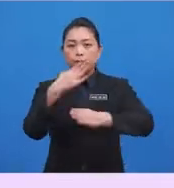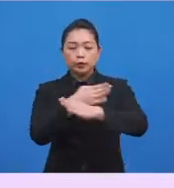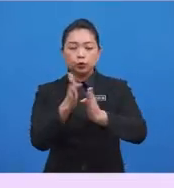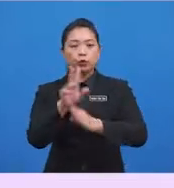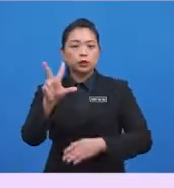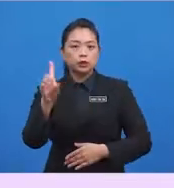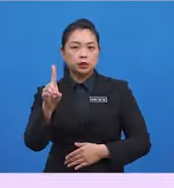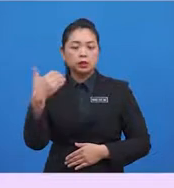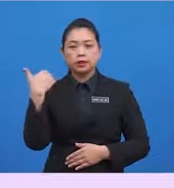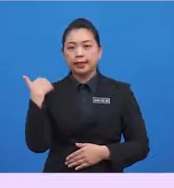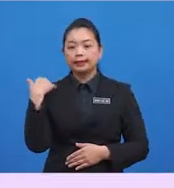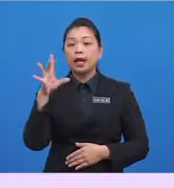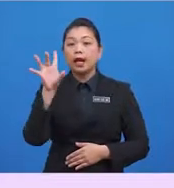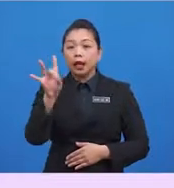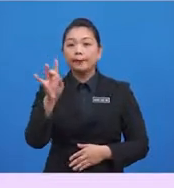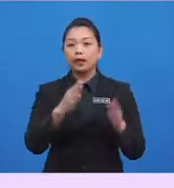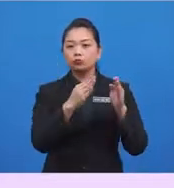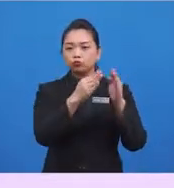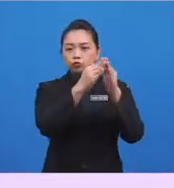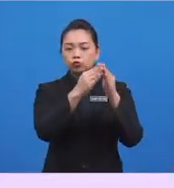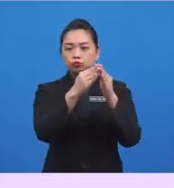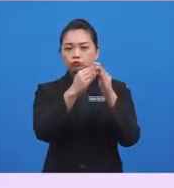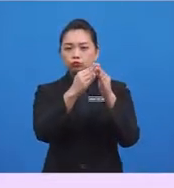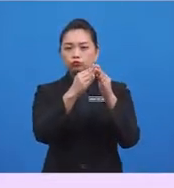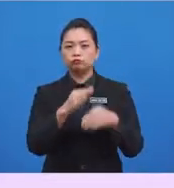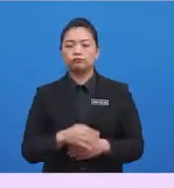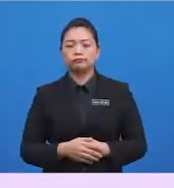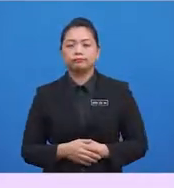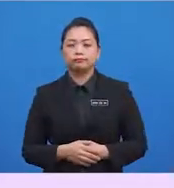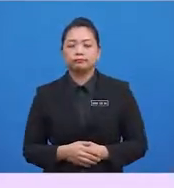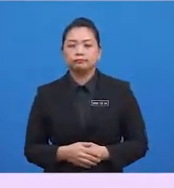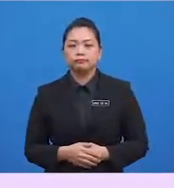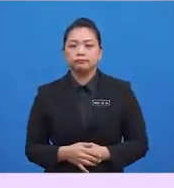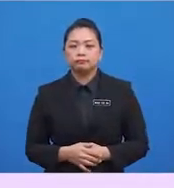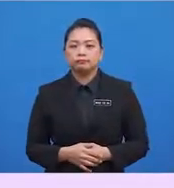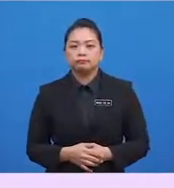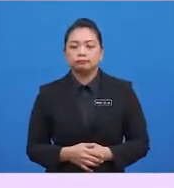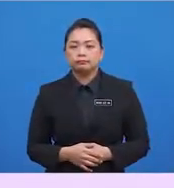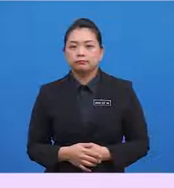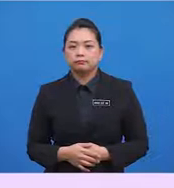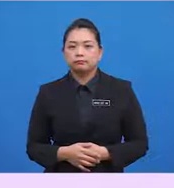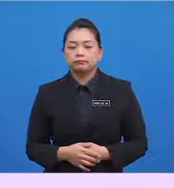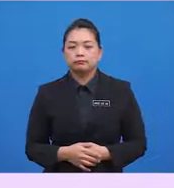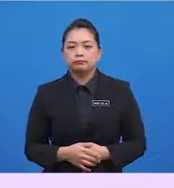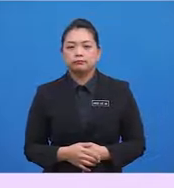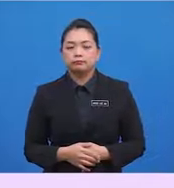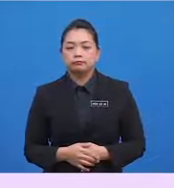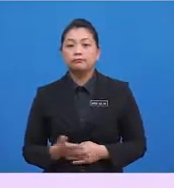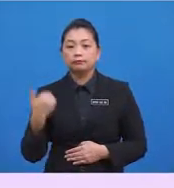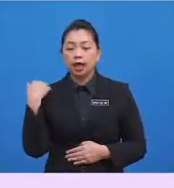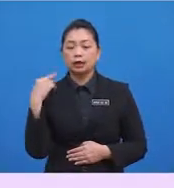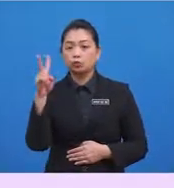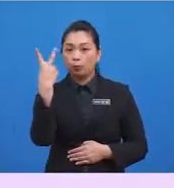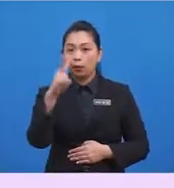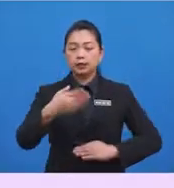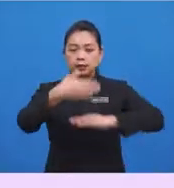ini mempunyai 8 bucu. Dan akhir sekali, kuboid mempunyai 12